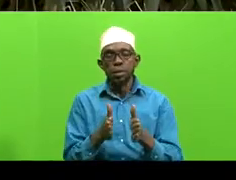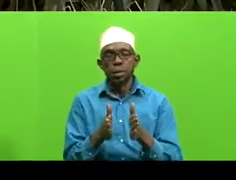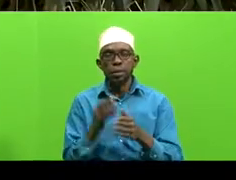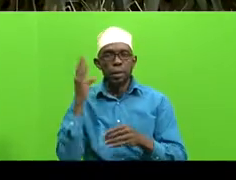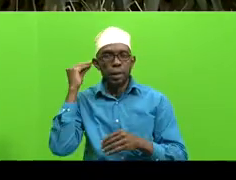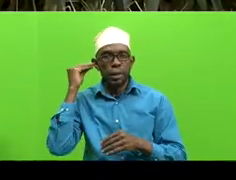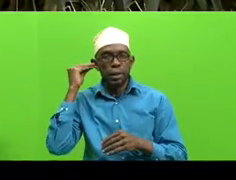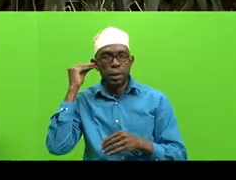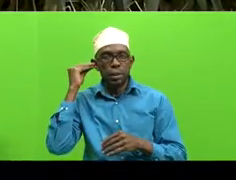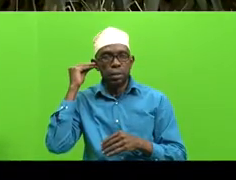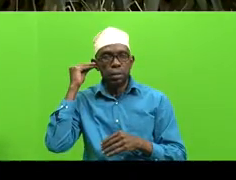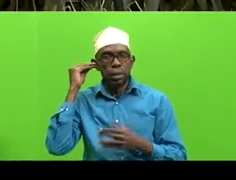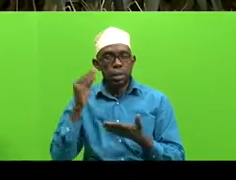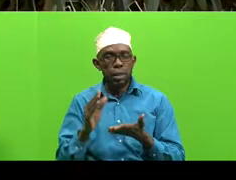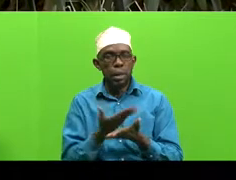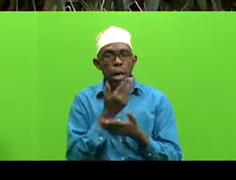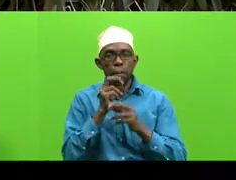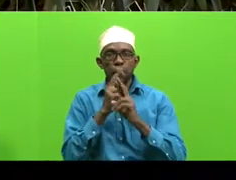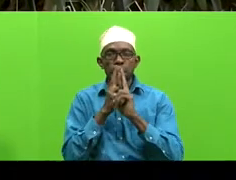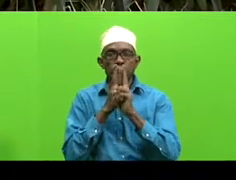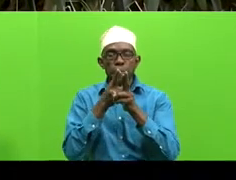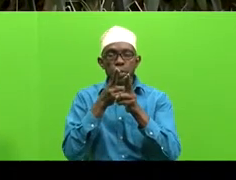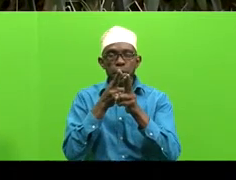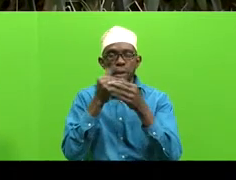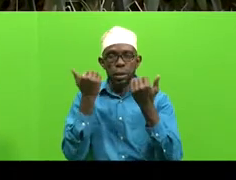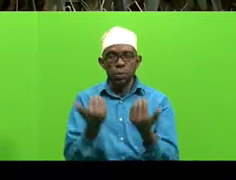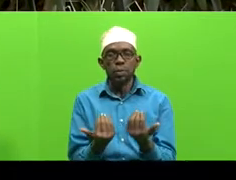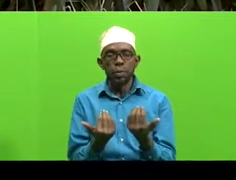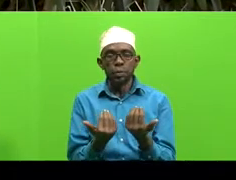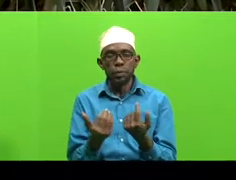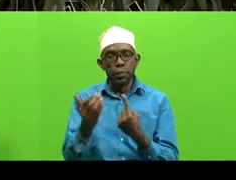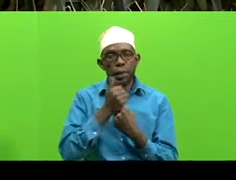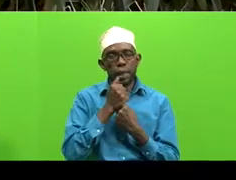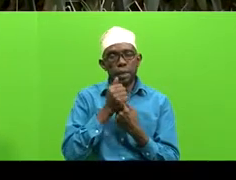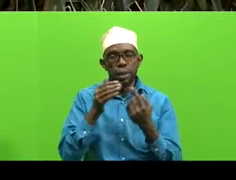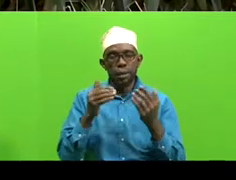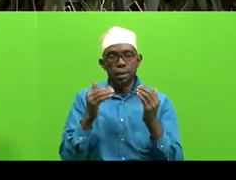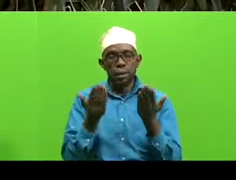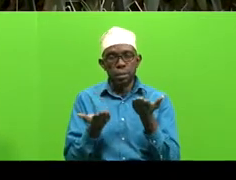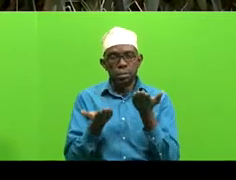ukisikiliza baadhi ya matangazo yetu siku hizi, unapata yani ukilinganisha na miaka ya